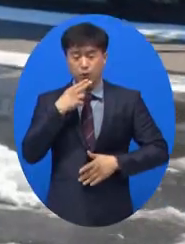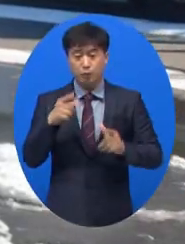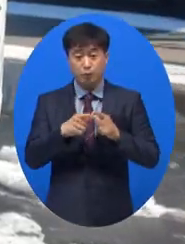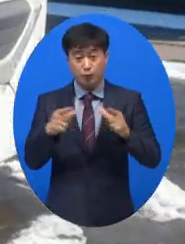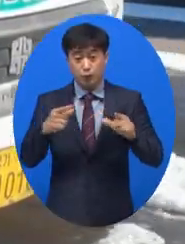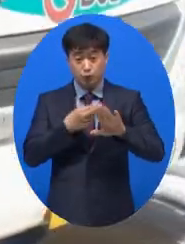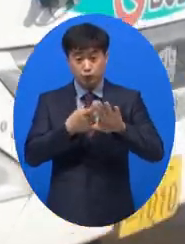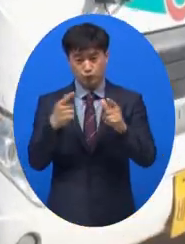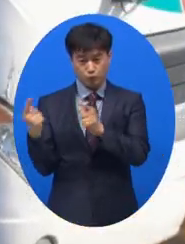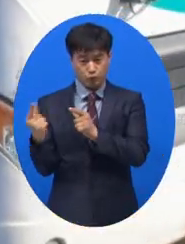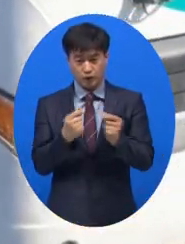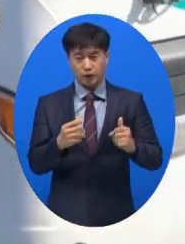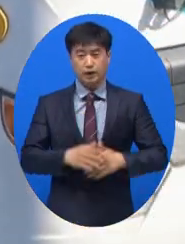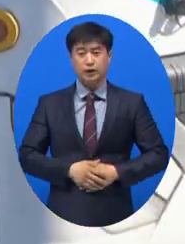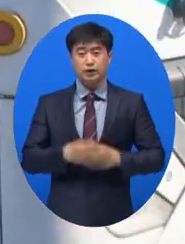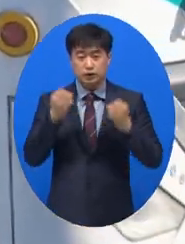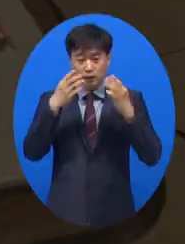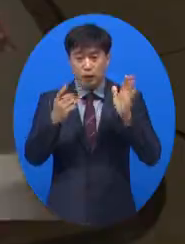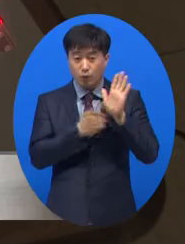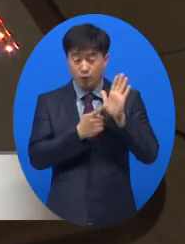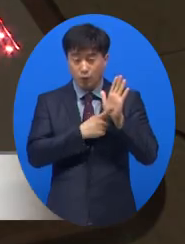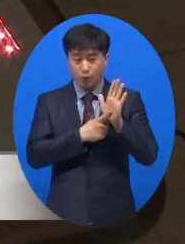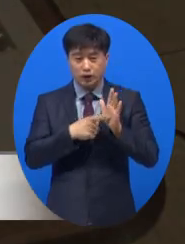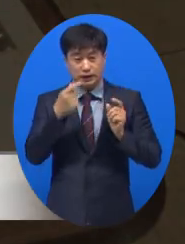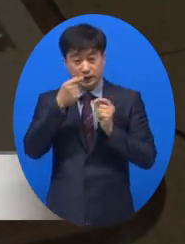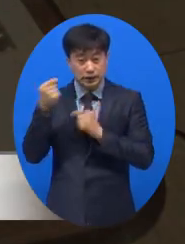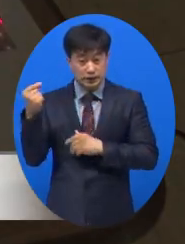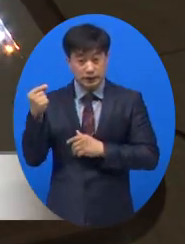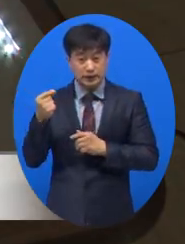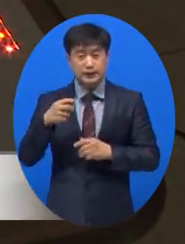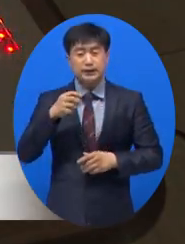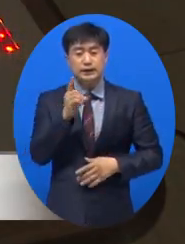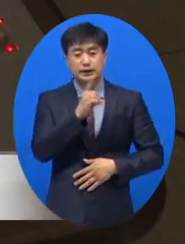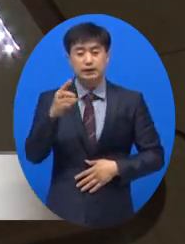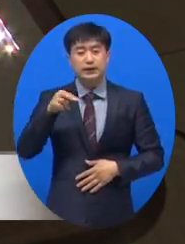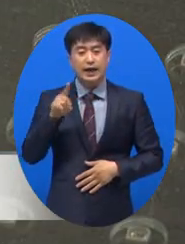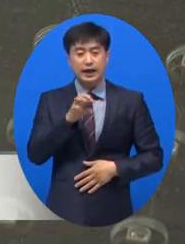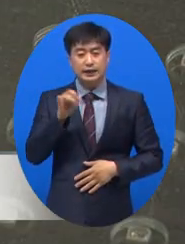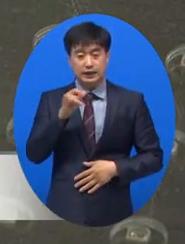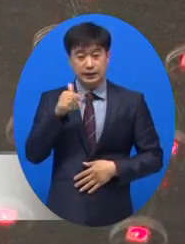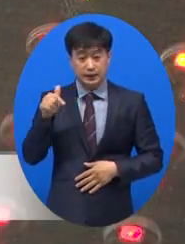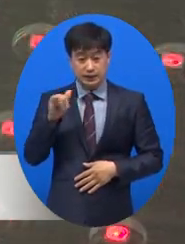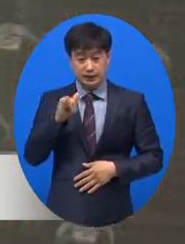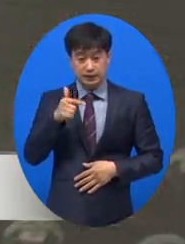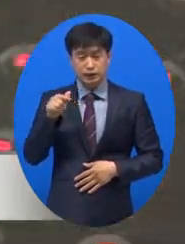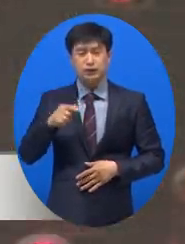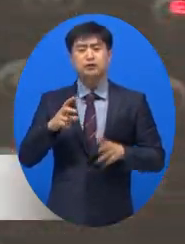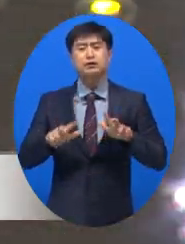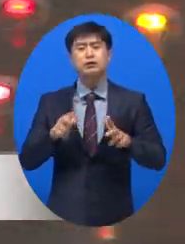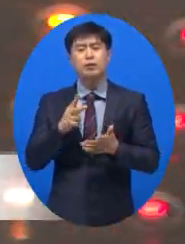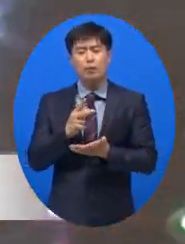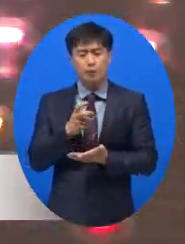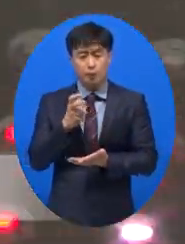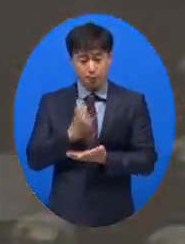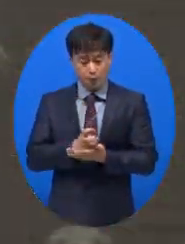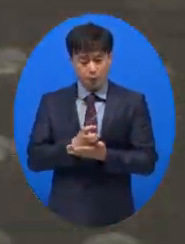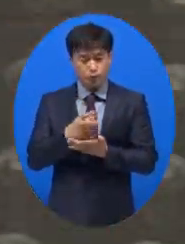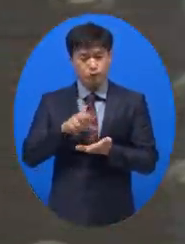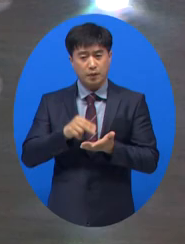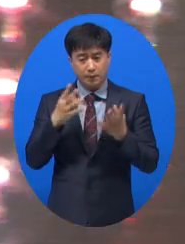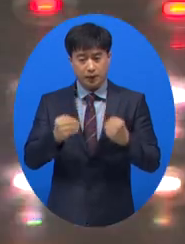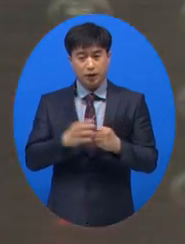유리창과 다르지 않습니다 새로운 광고 채널로 가끔 받는 디지털 사이니지 인데 현행법상 제안이 많습니다